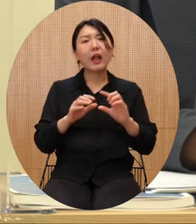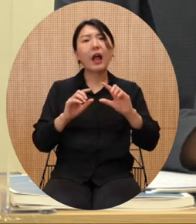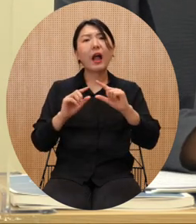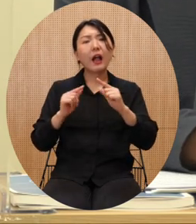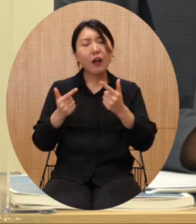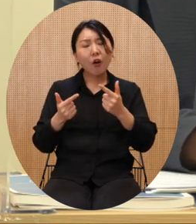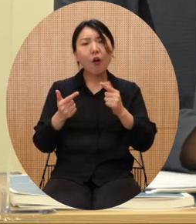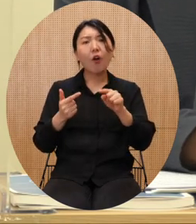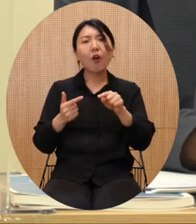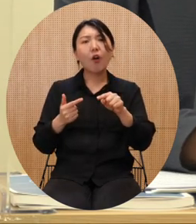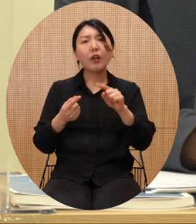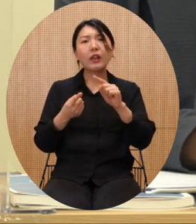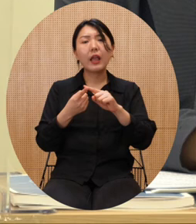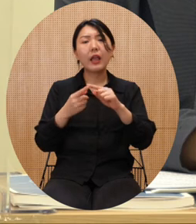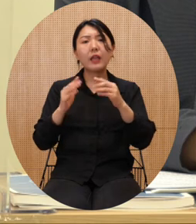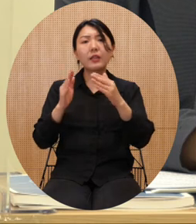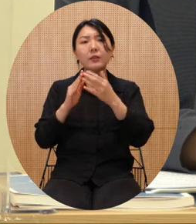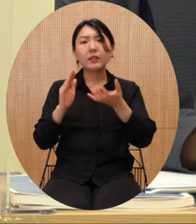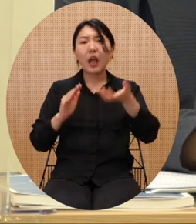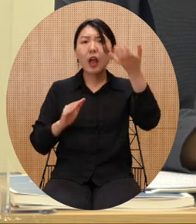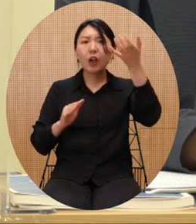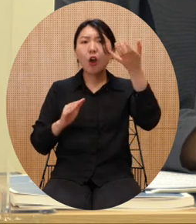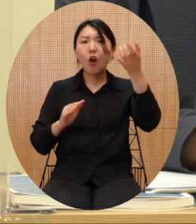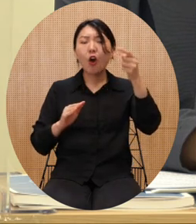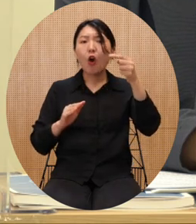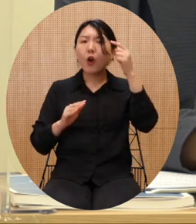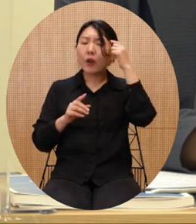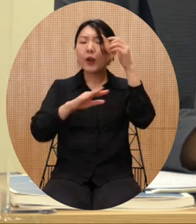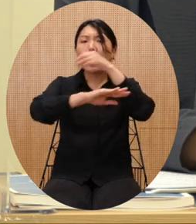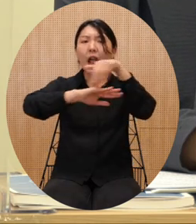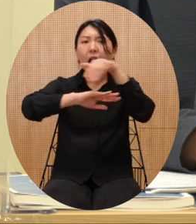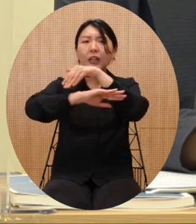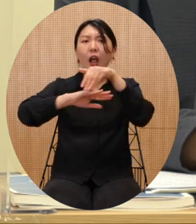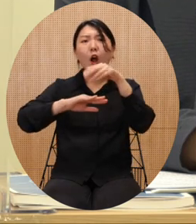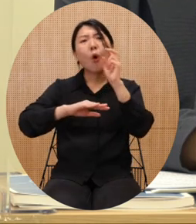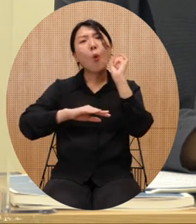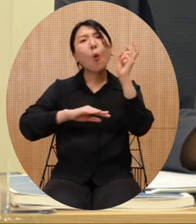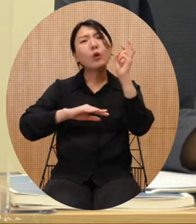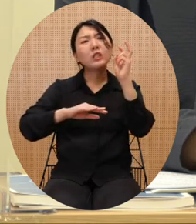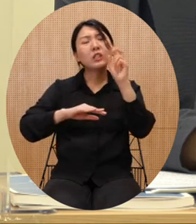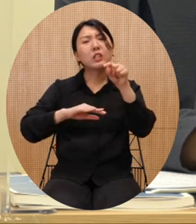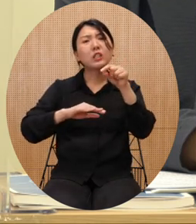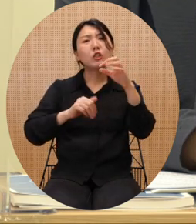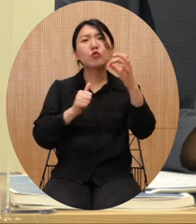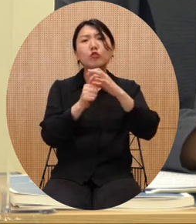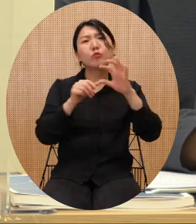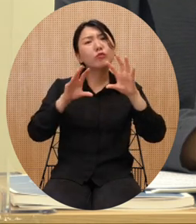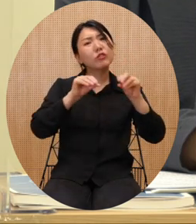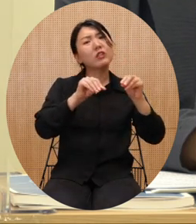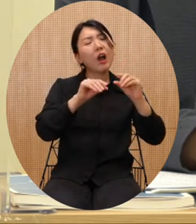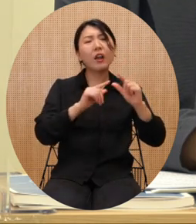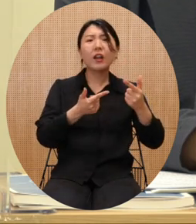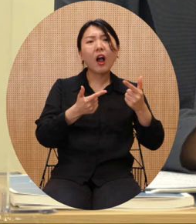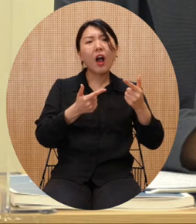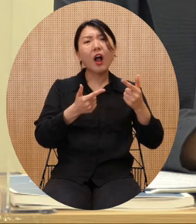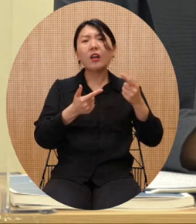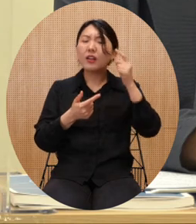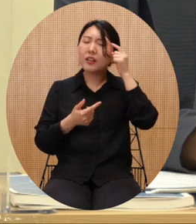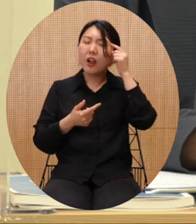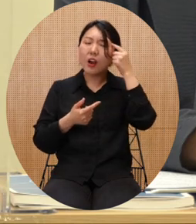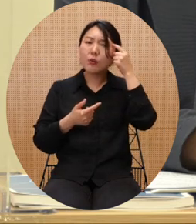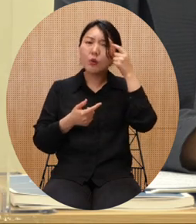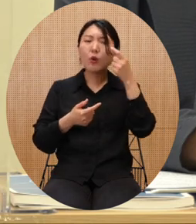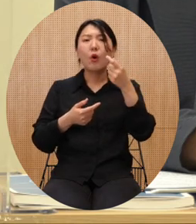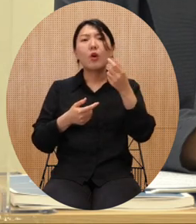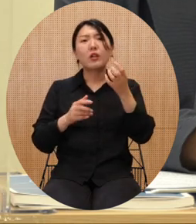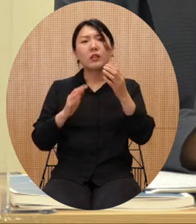계속적으로 이어지지 않는 거에 대해서 주거 상향 이전을 계획하다가도 중단에 대한 걱정으로 이렇게 적극적으로